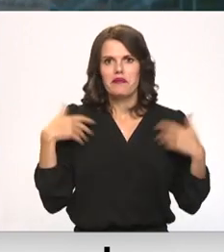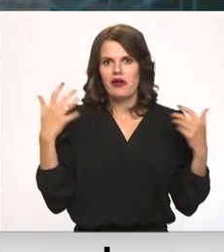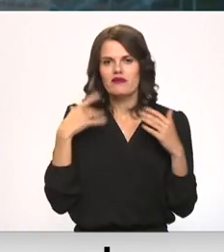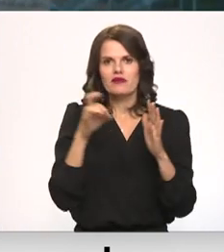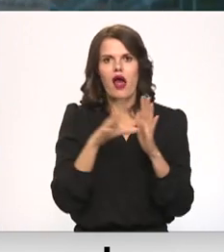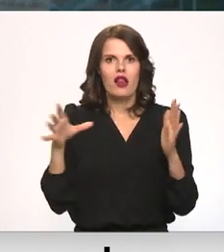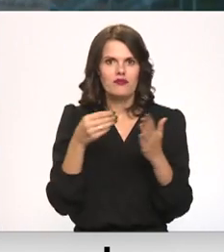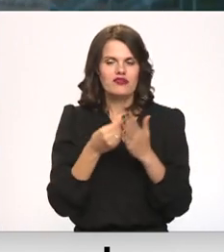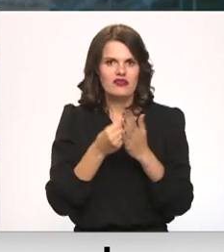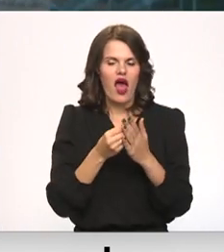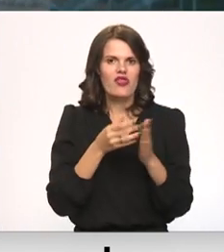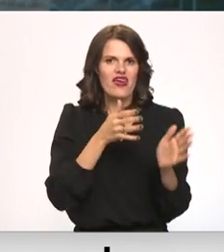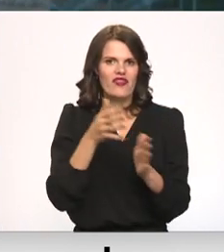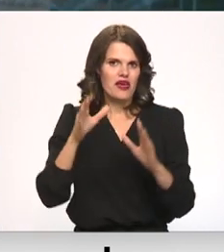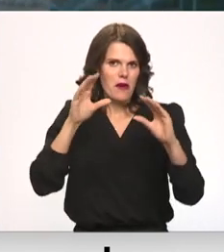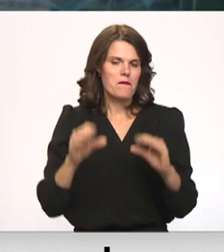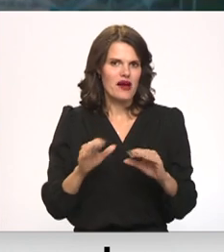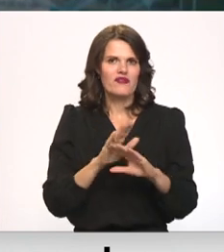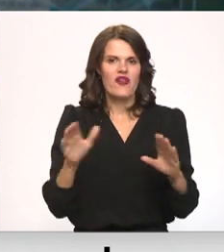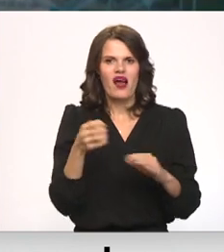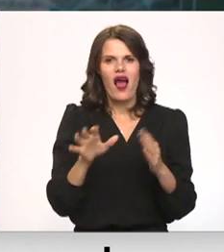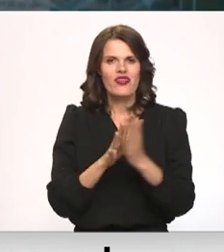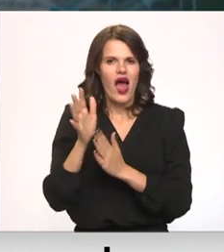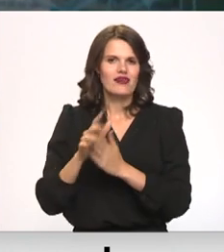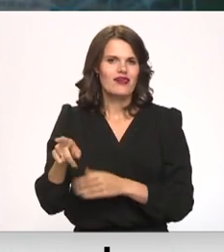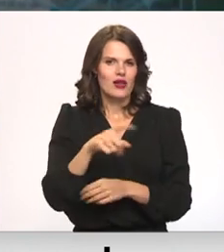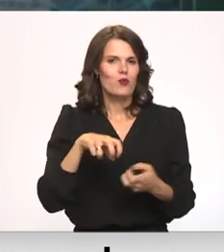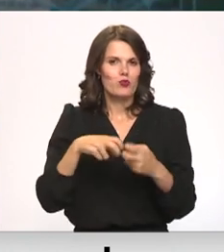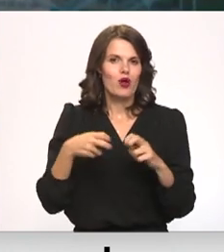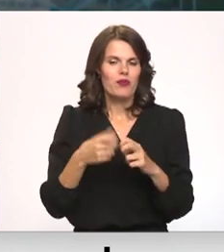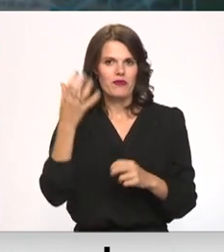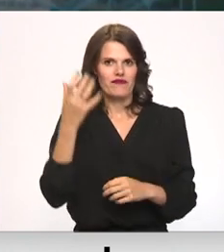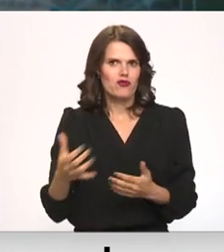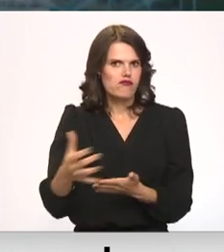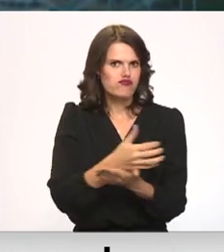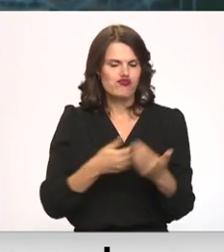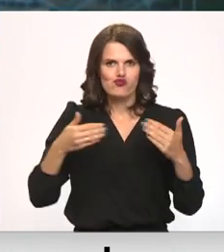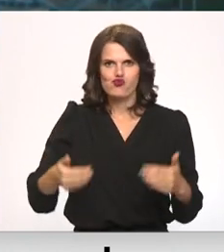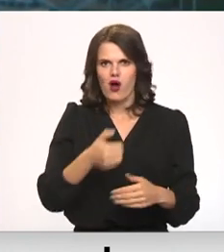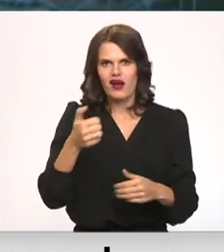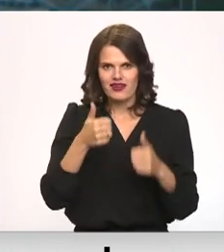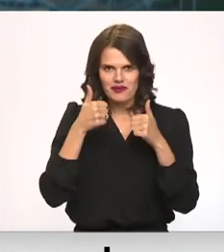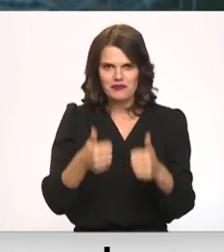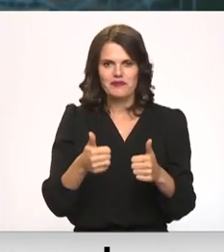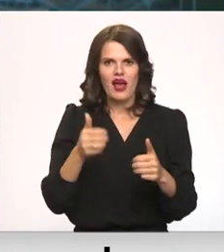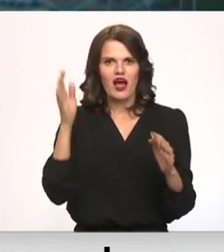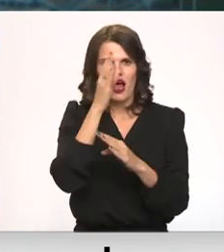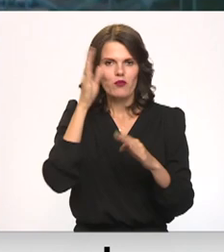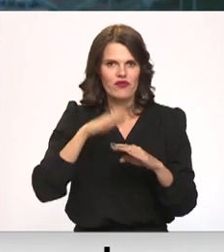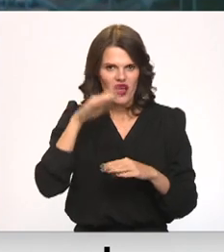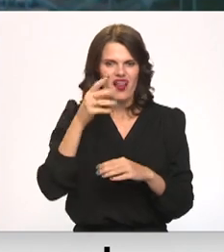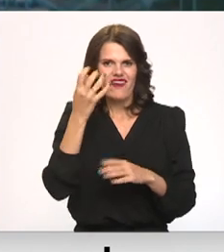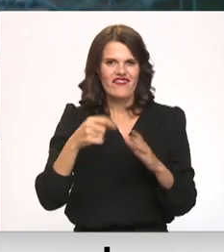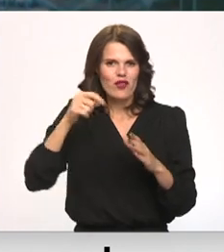kāpums viņus ietekmēšot mazāk nekā, piemēram, dārzeņu audzētājus. Vīnogu raža šogad esot laba, viena laika apstākļu ietekmē vīnogās šogad